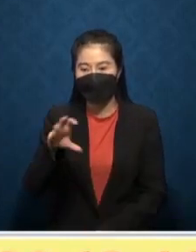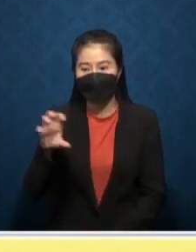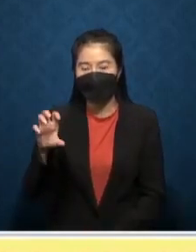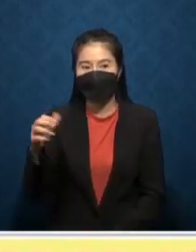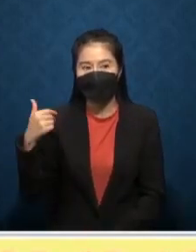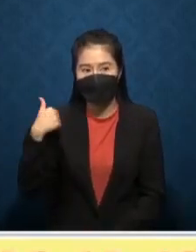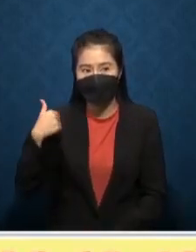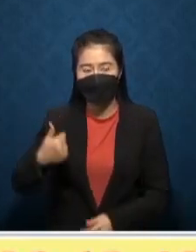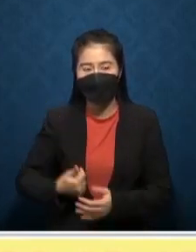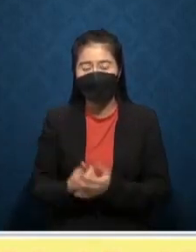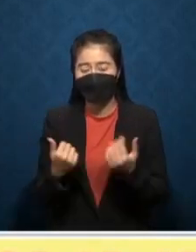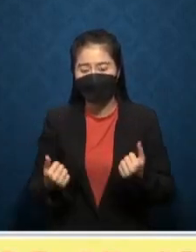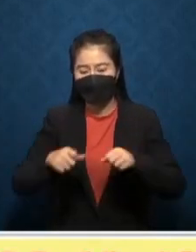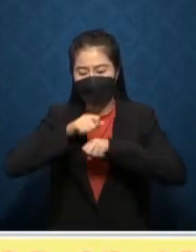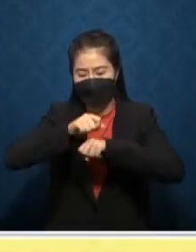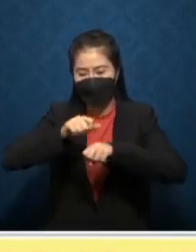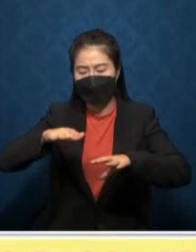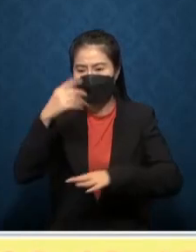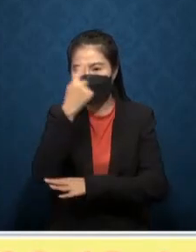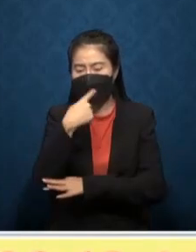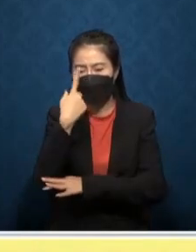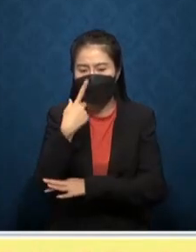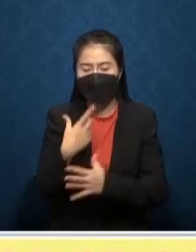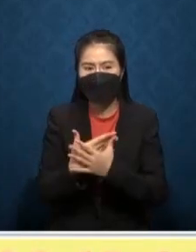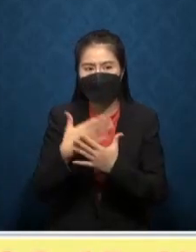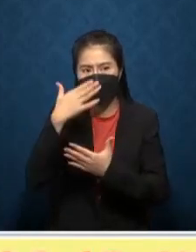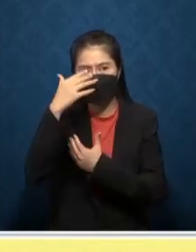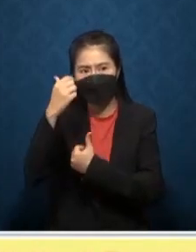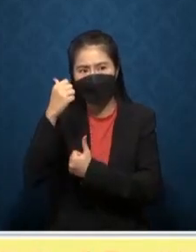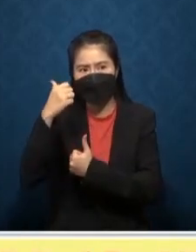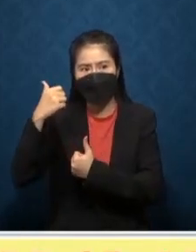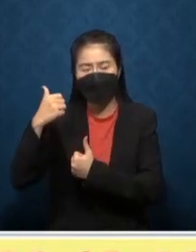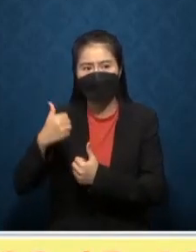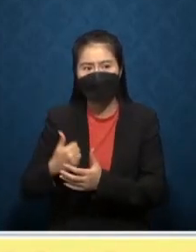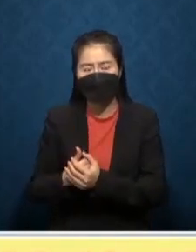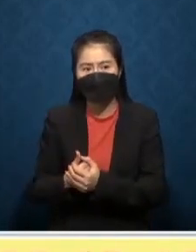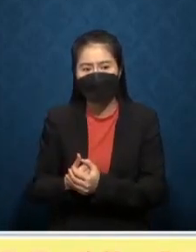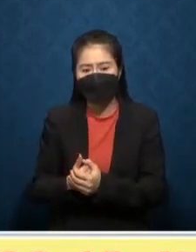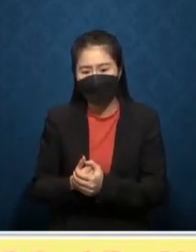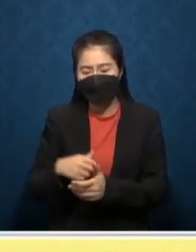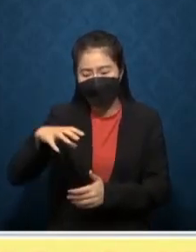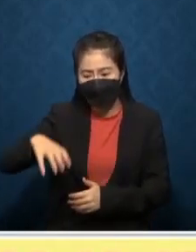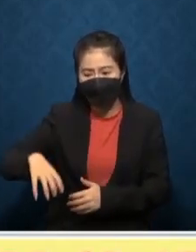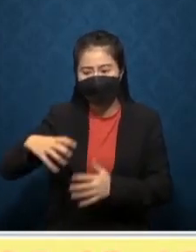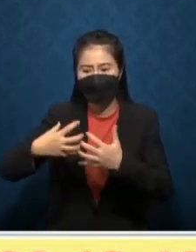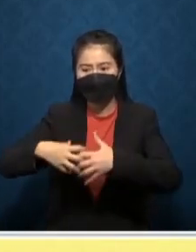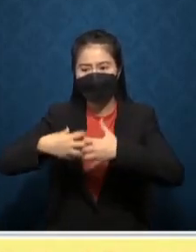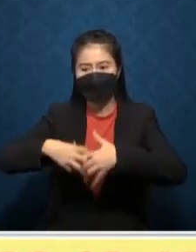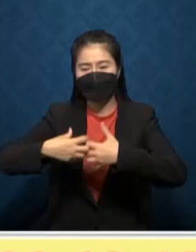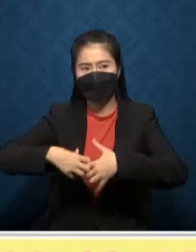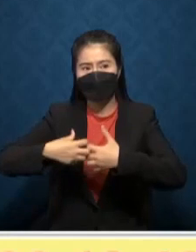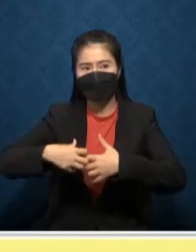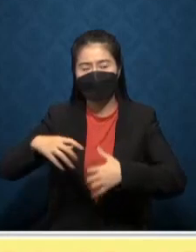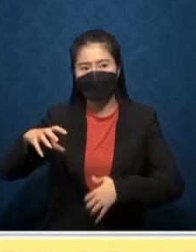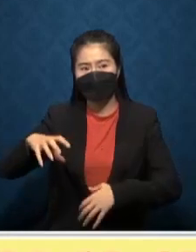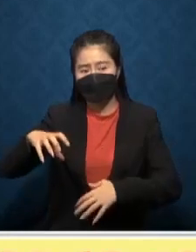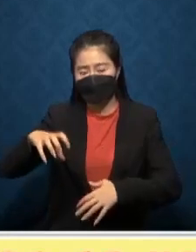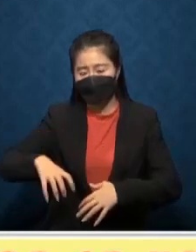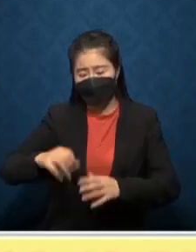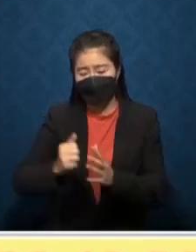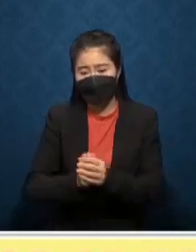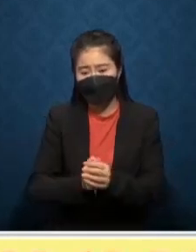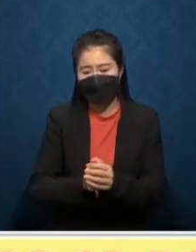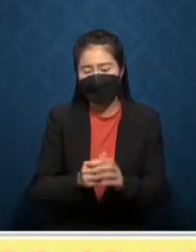ท